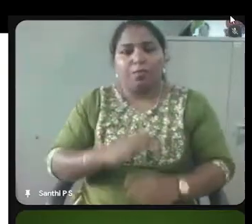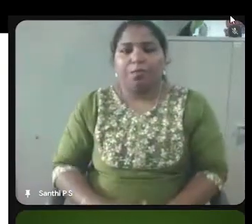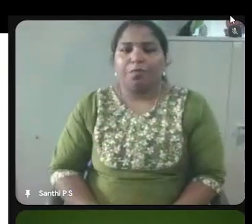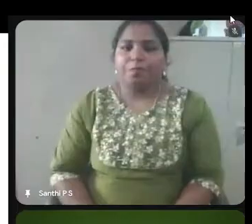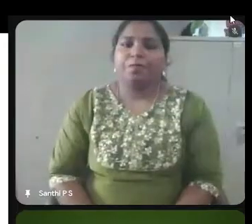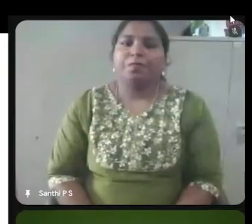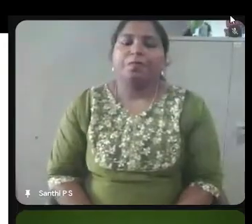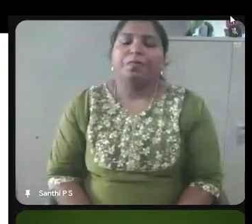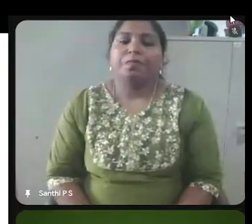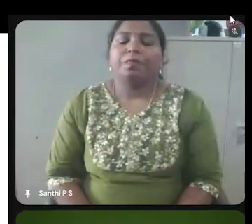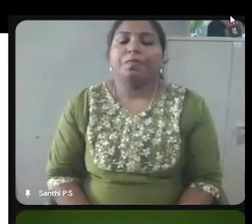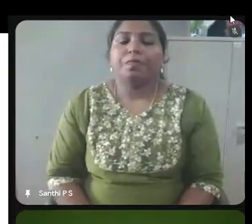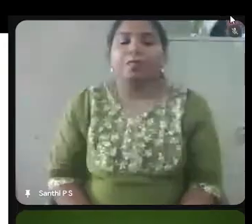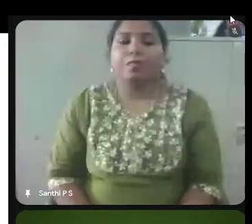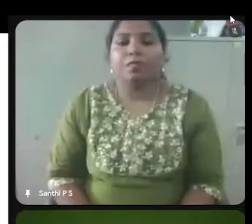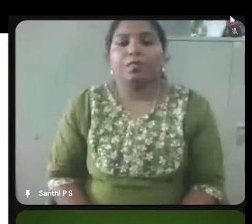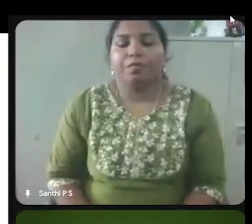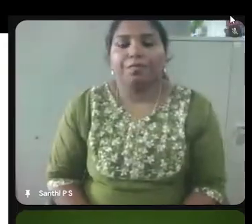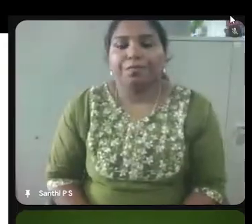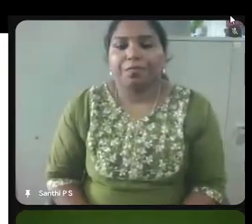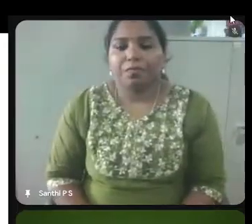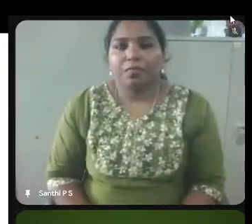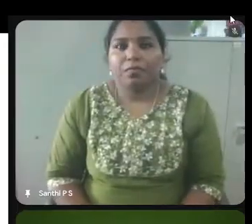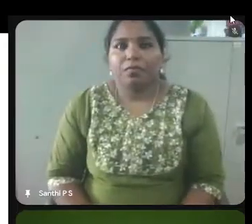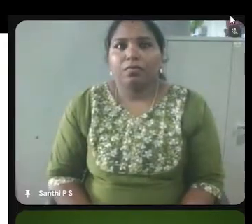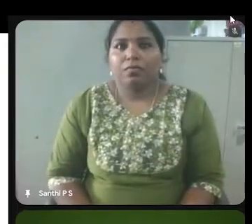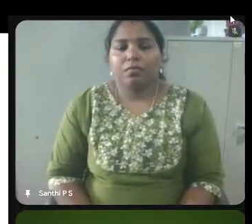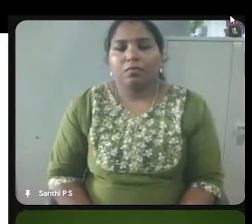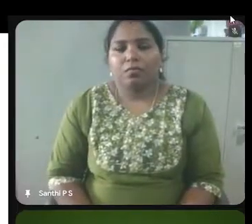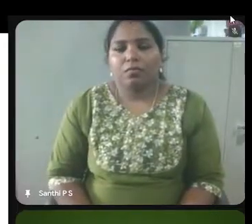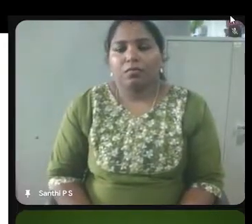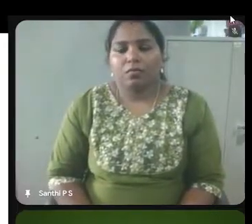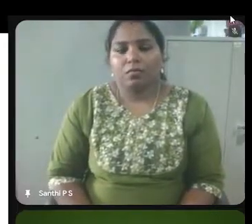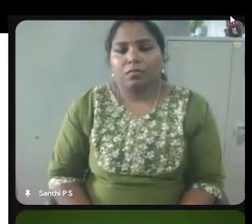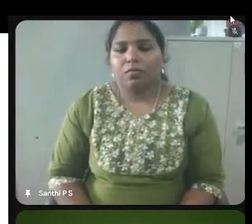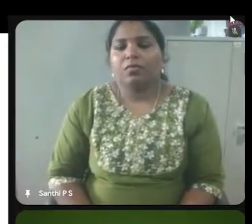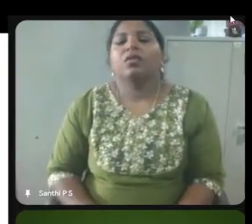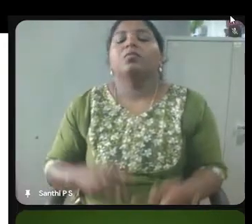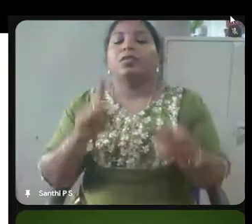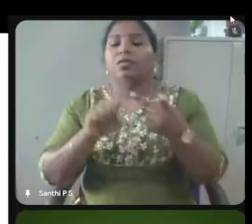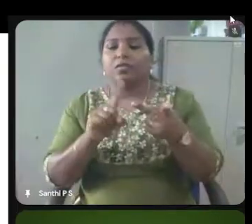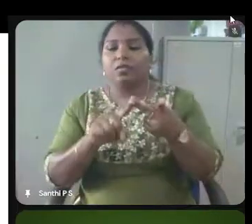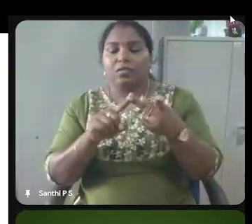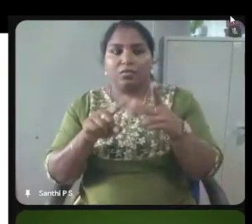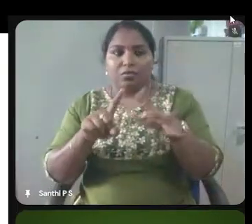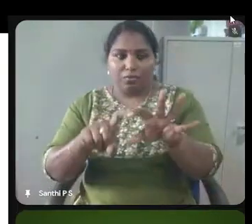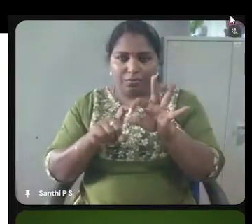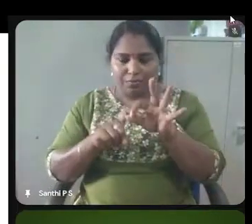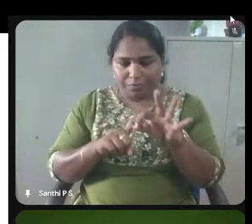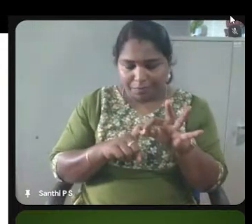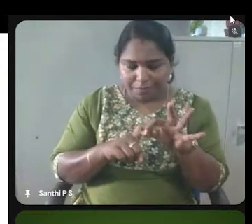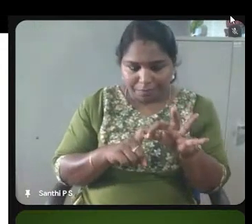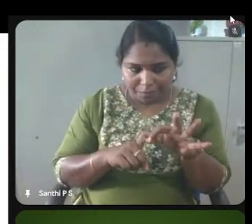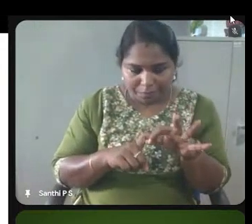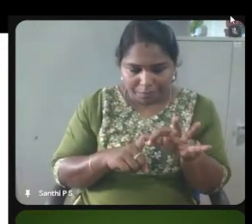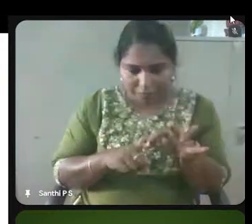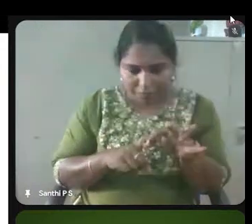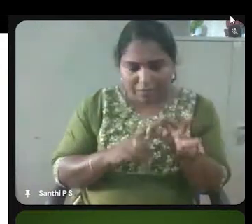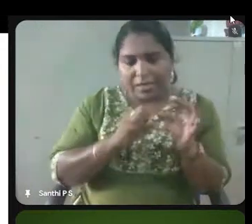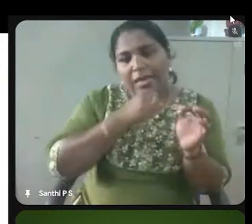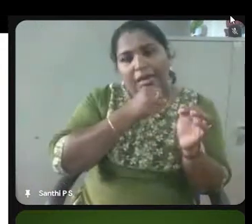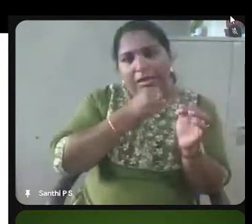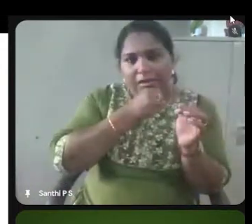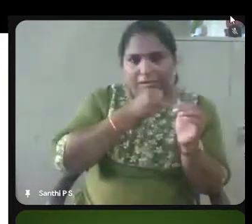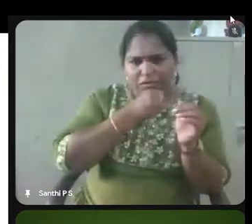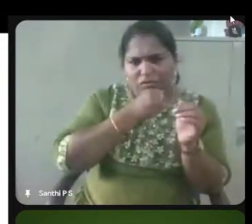ഓക്കെ, താങ്ക് യു. രണ്ടാമത്തെ ചോദ്യം. ഓക്കെ. അതായത് ഇപ്പോ 5 വയസ്സുള്ള കുട്ടി, ഇപ്പൊ